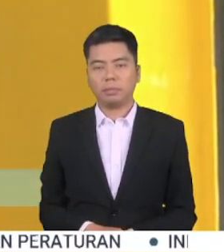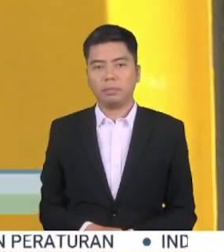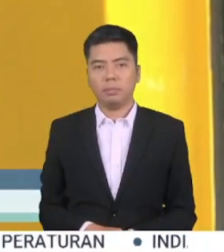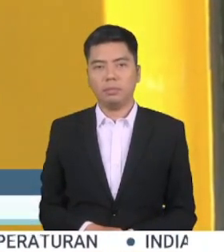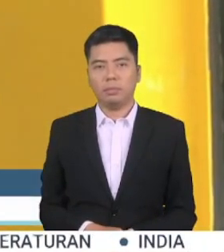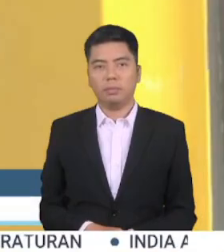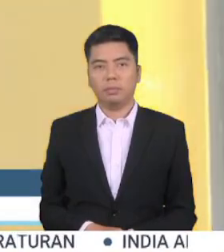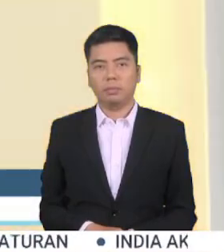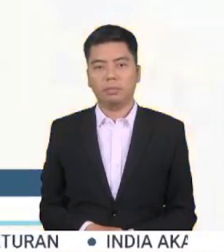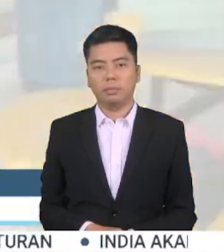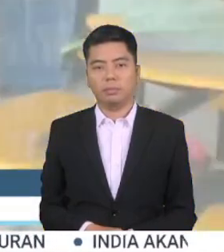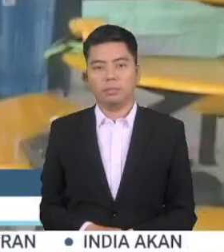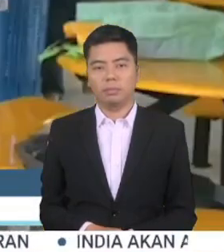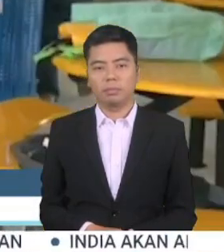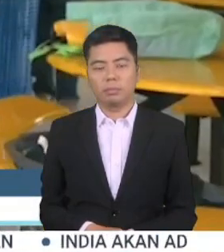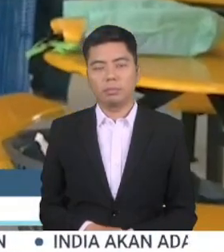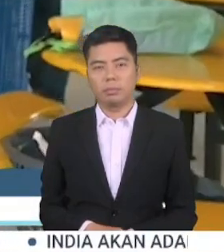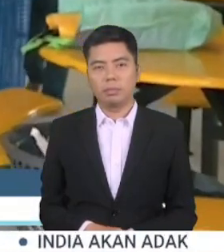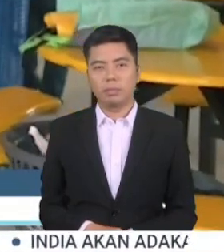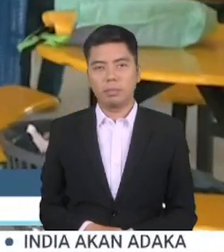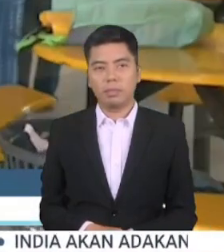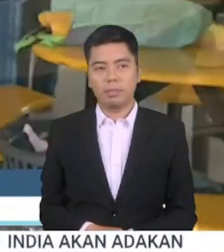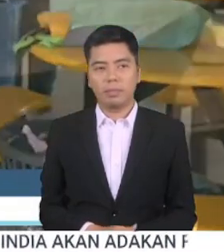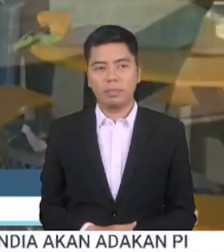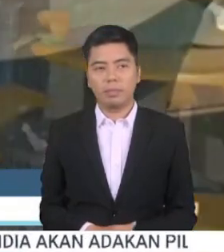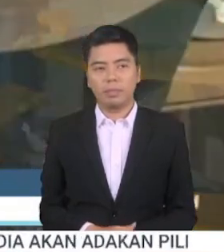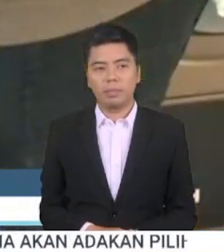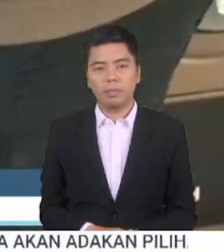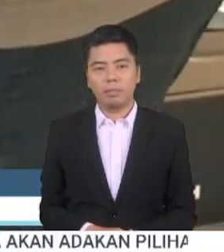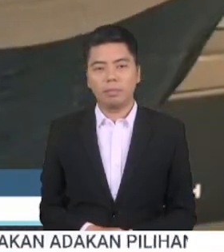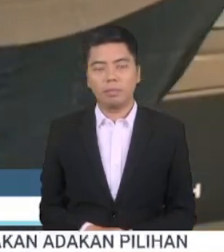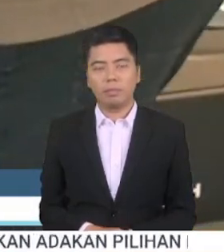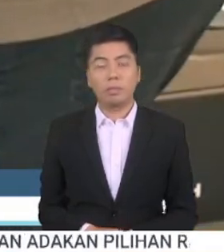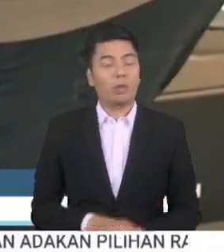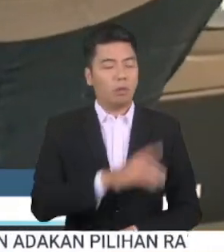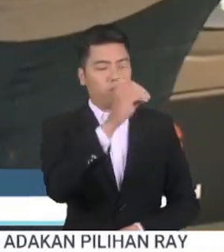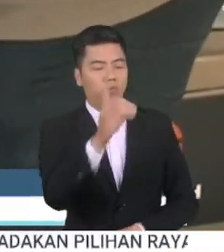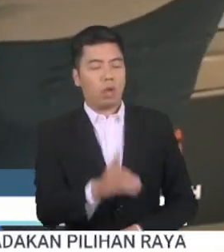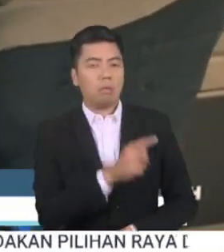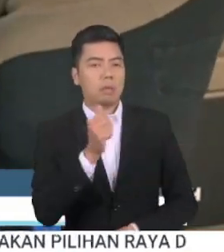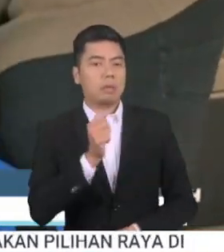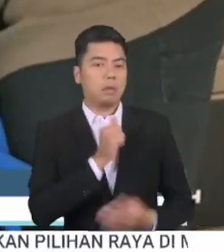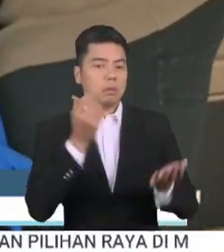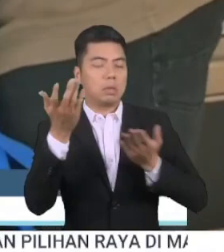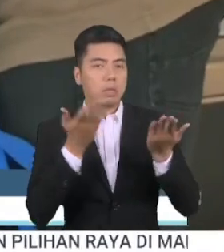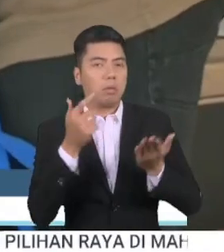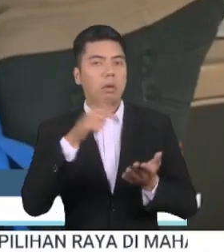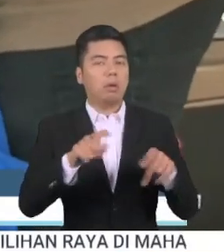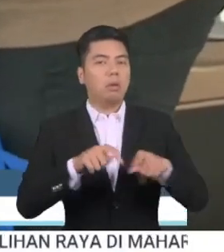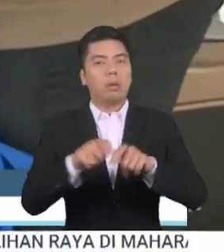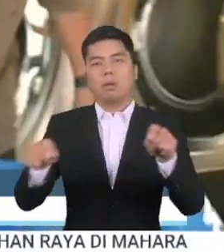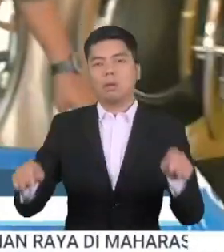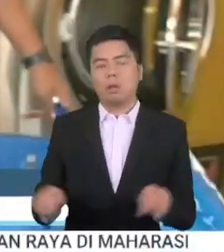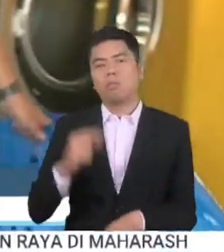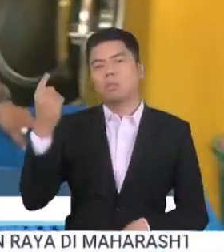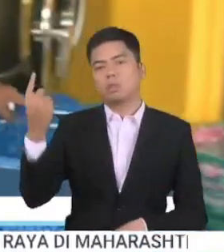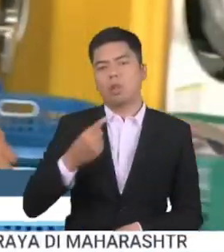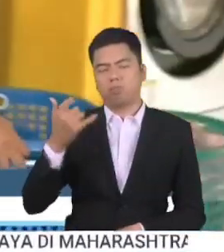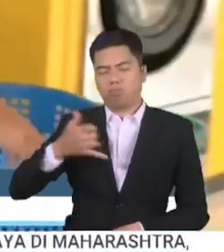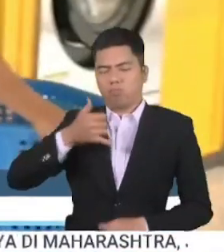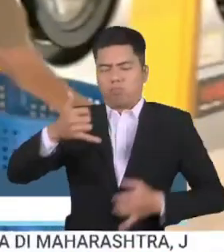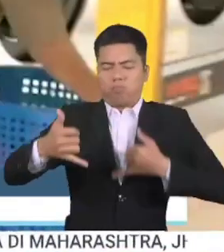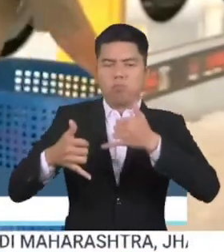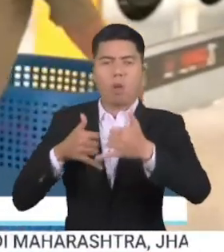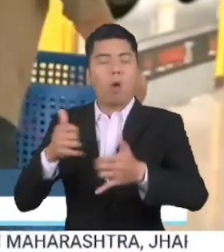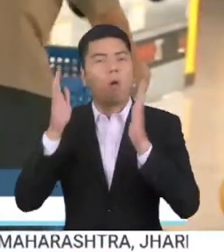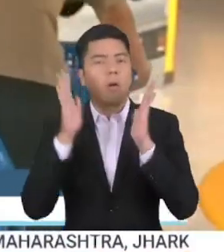Dobi layan diri salah satu tempat yang sering dikunjungi